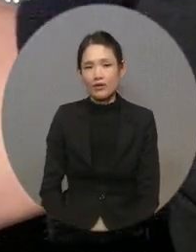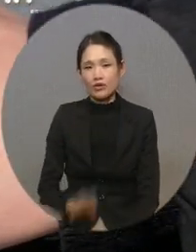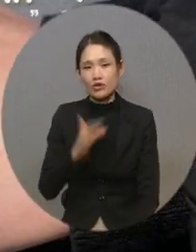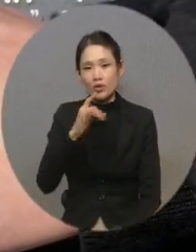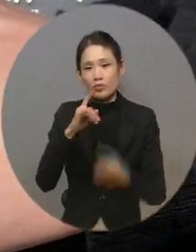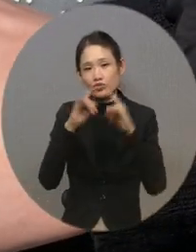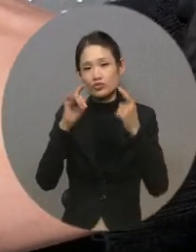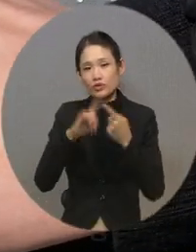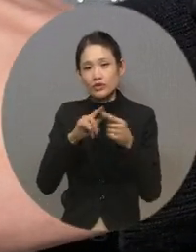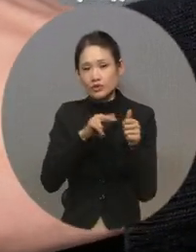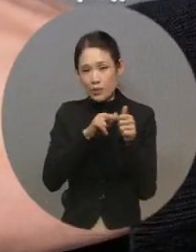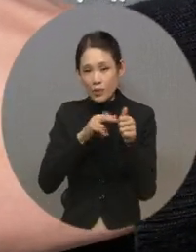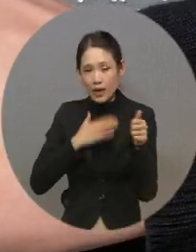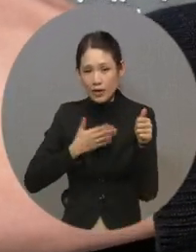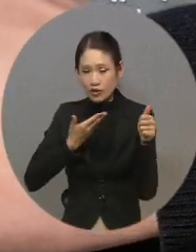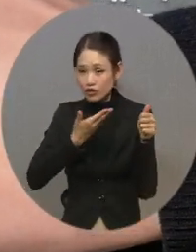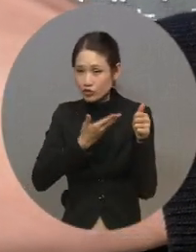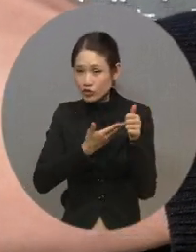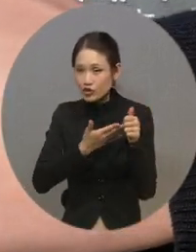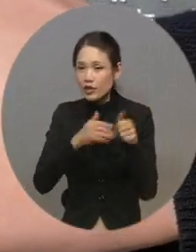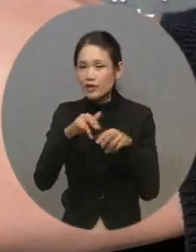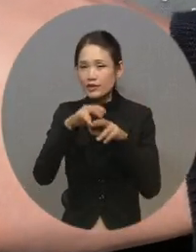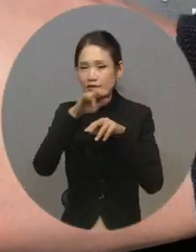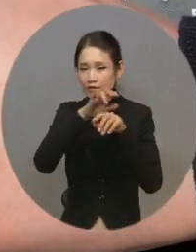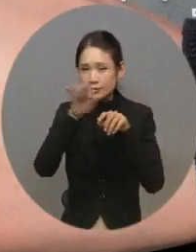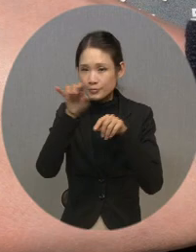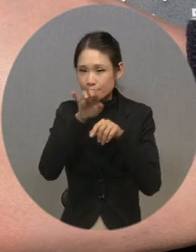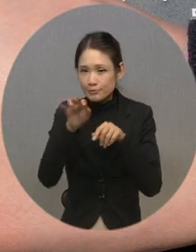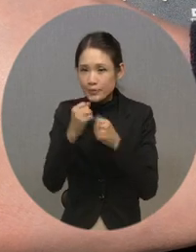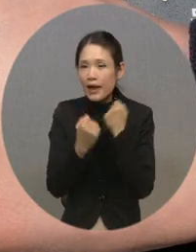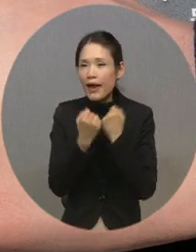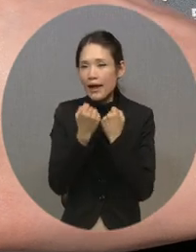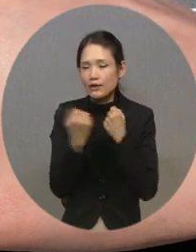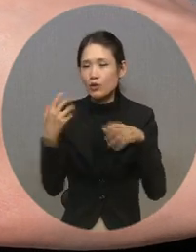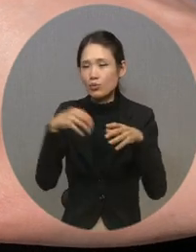대한 정보를 알 수 있는 점자 해설이 담겨져 있습니다.